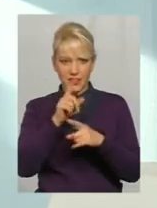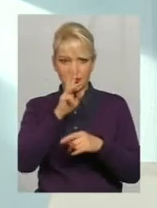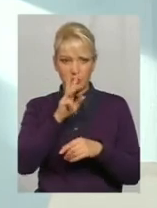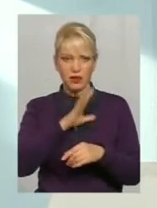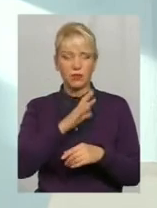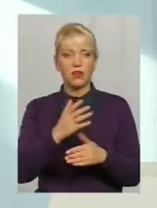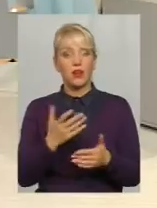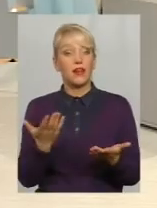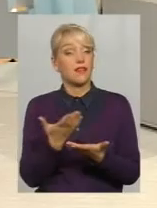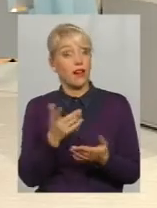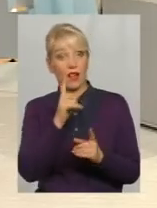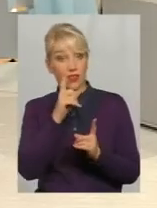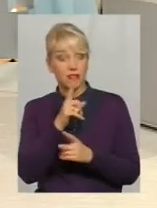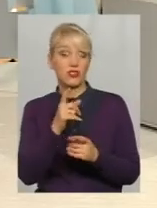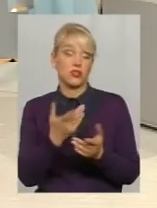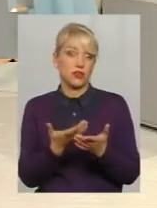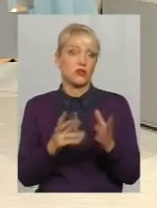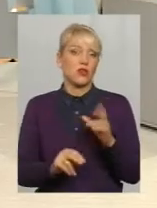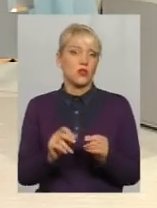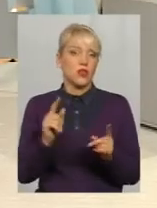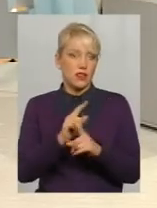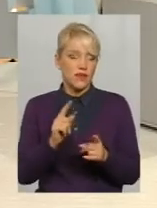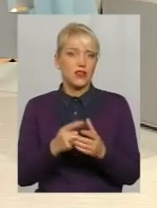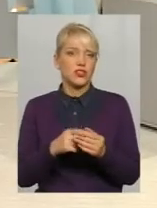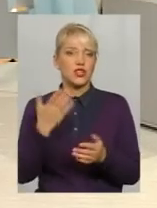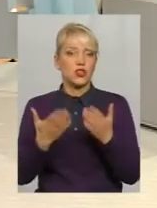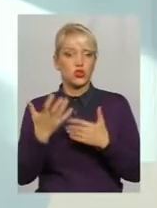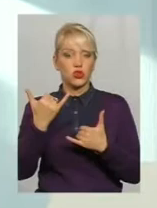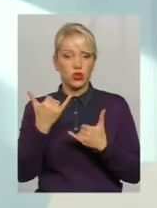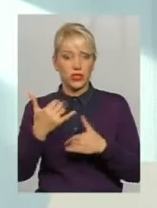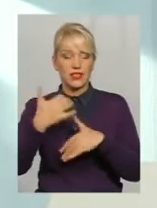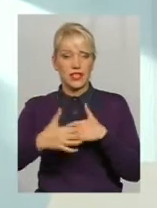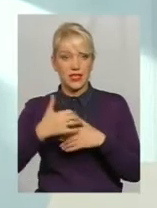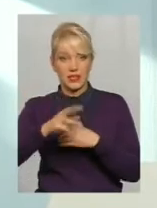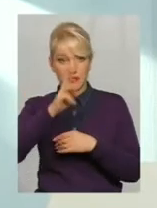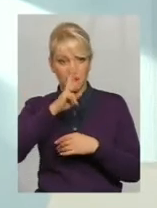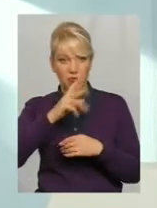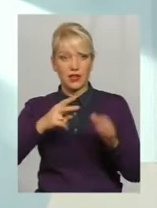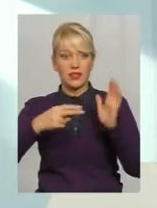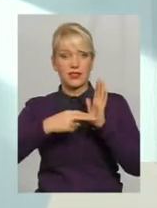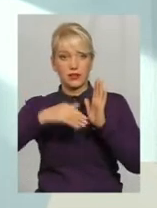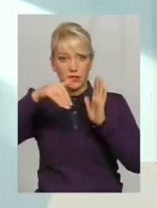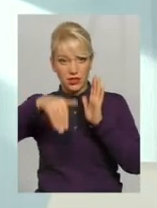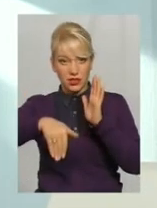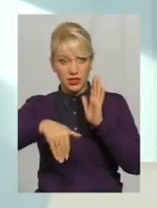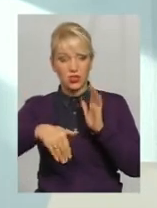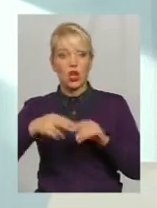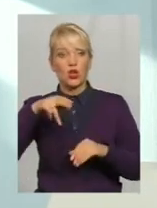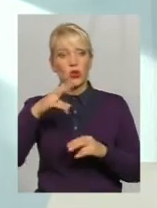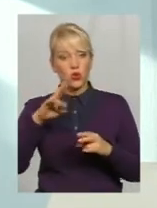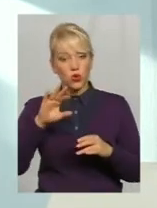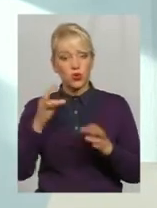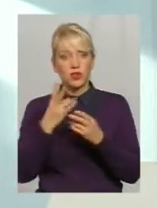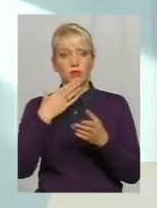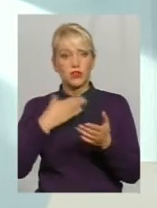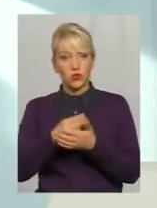яка невеличка? Відносно невеличка. Якщо сьогодні середня заробітна плата у нас по Україні 7 тисяч, то потрібно свою